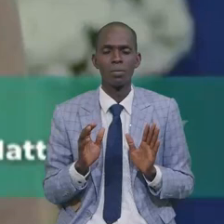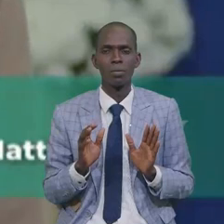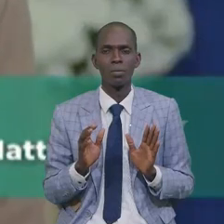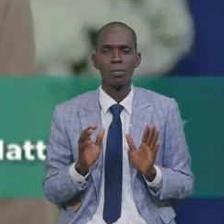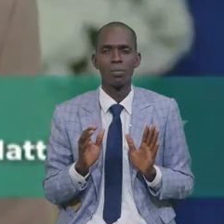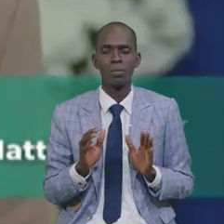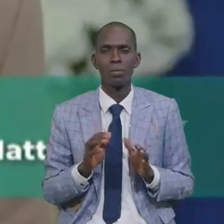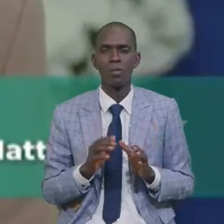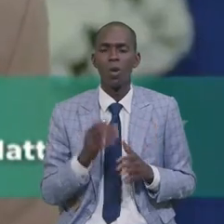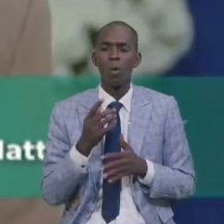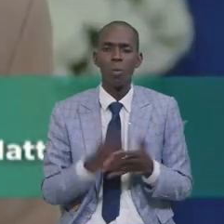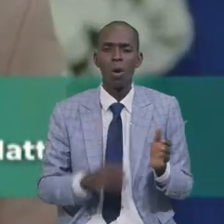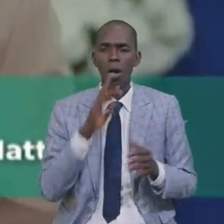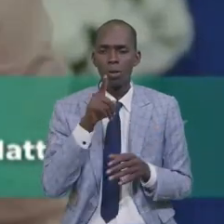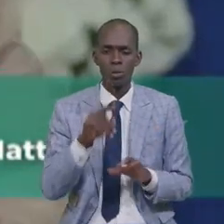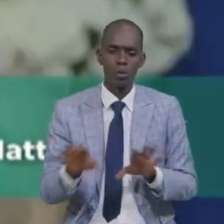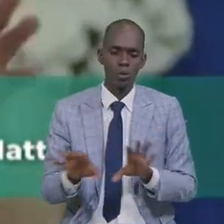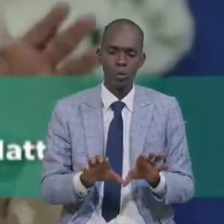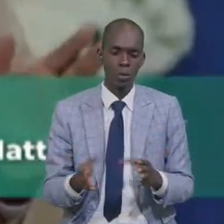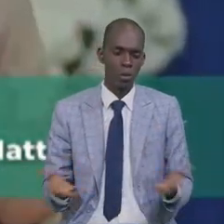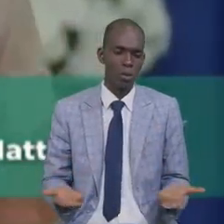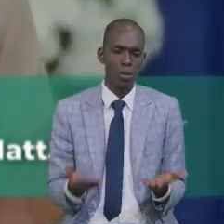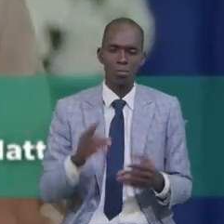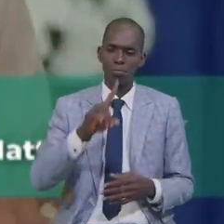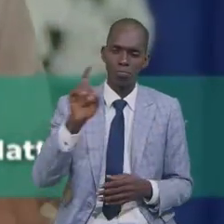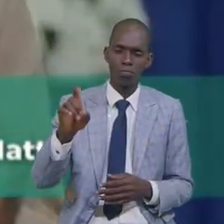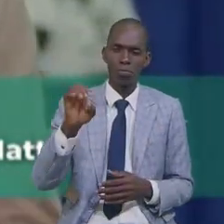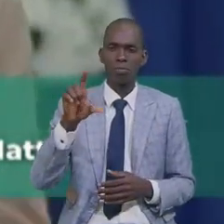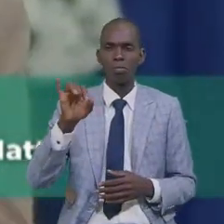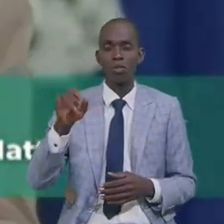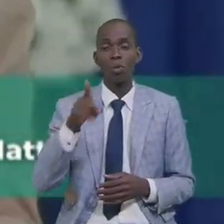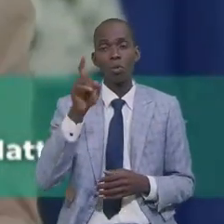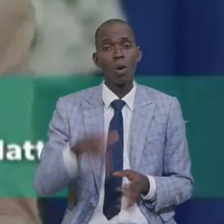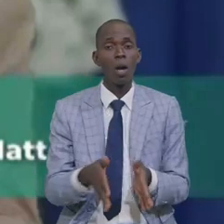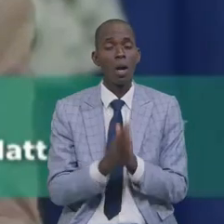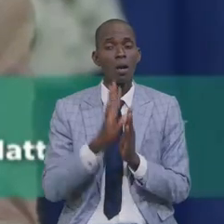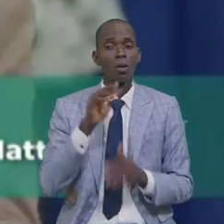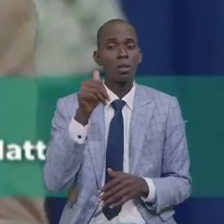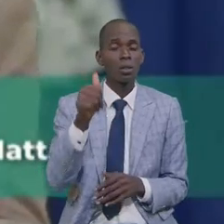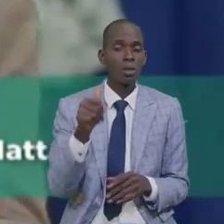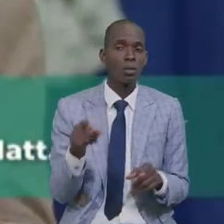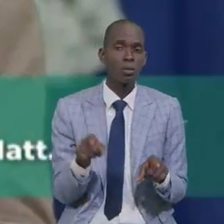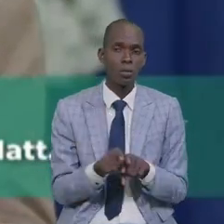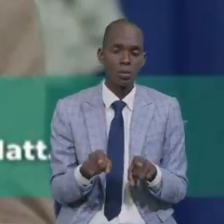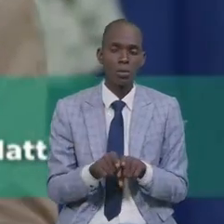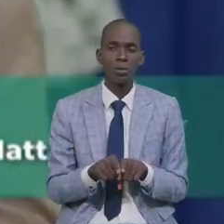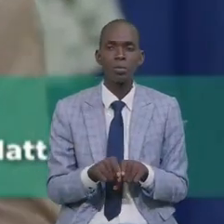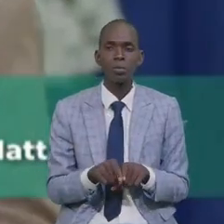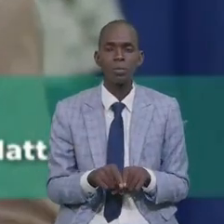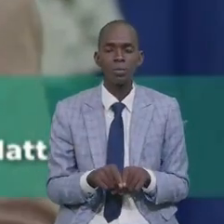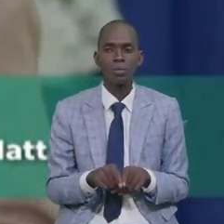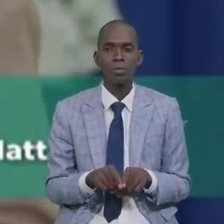peur. Que fais-tu ici, Élie? Pose-toi la question.